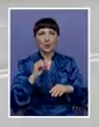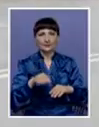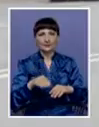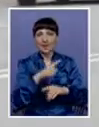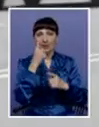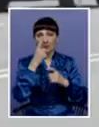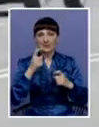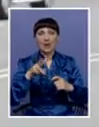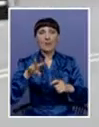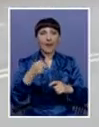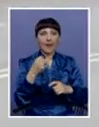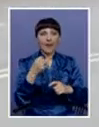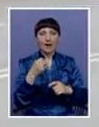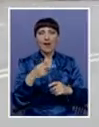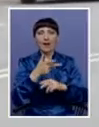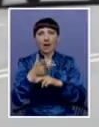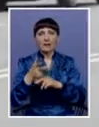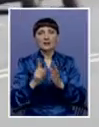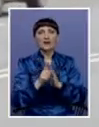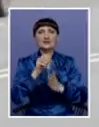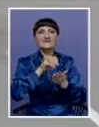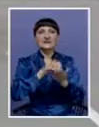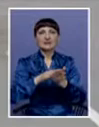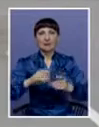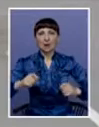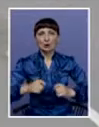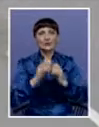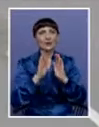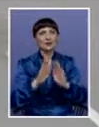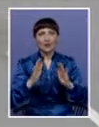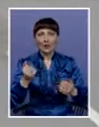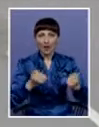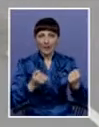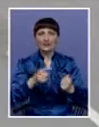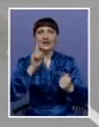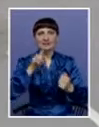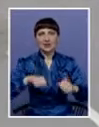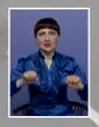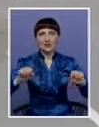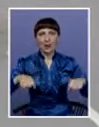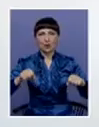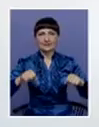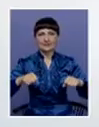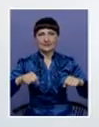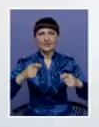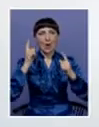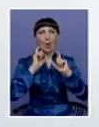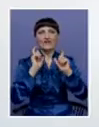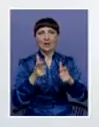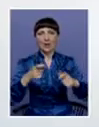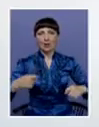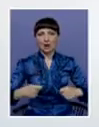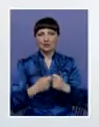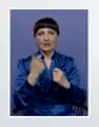его данным, с мая этого года камеры начали фиксировать нарушения не только автомобилей, но и мототранспорта. Уведомления о